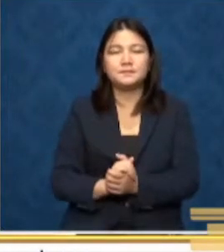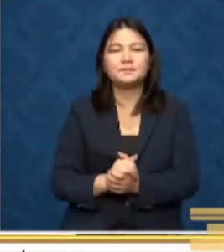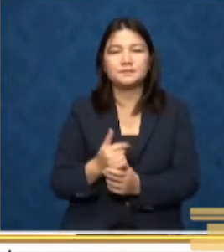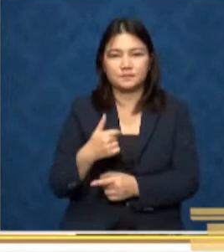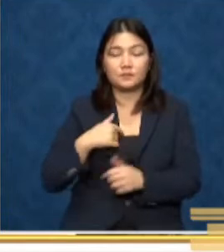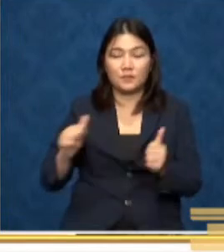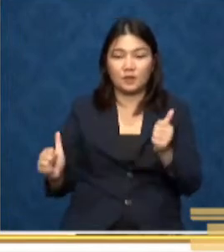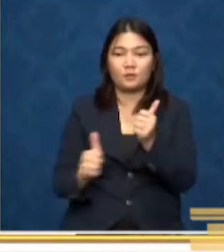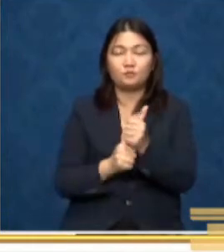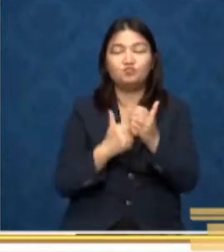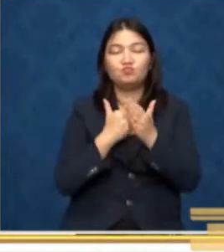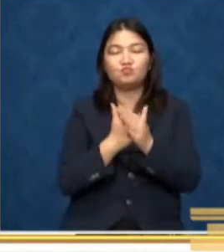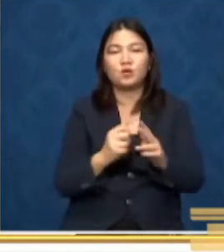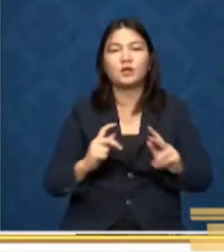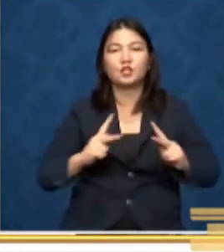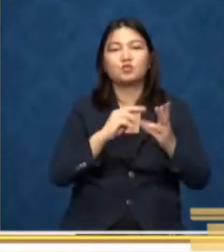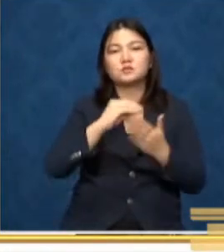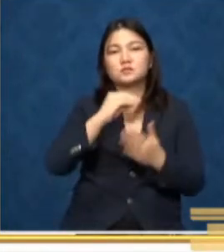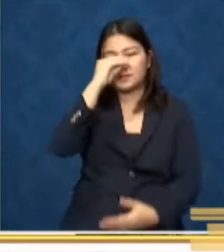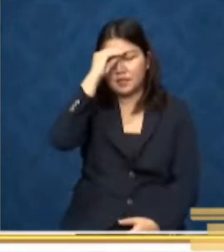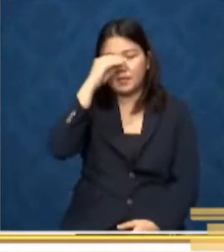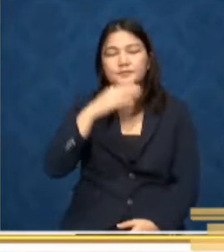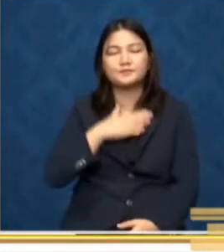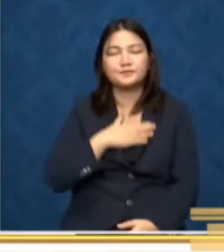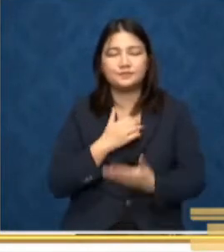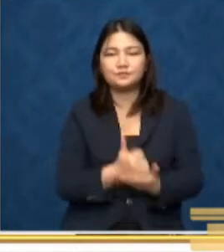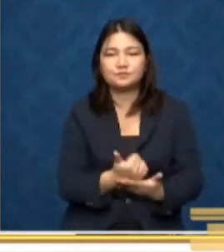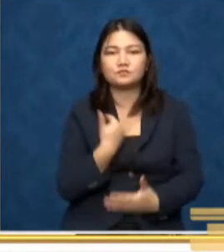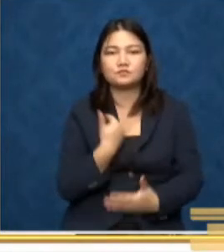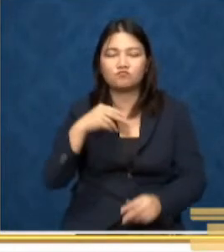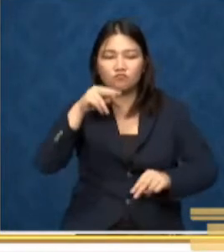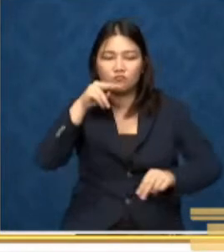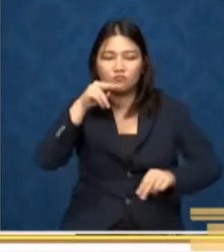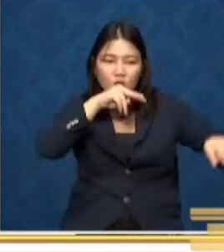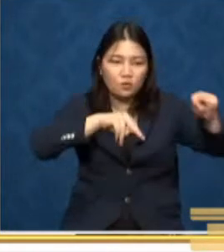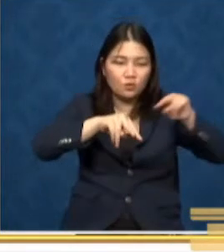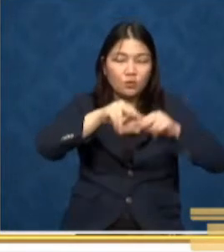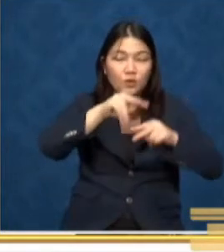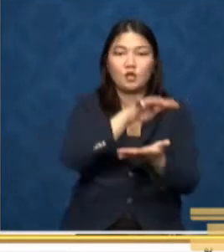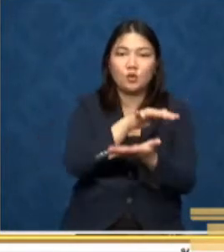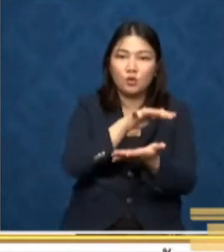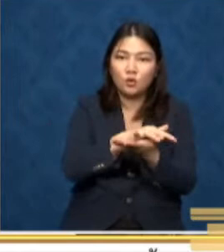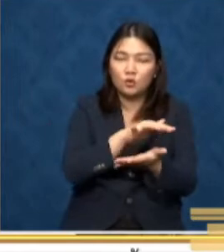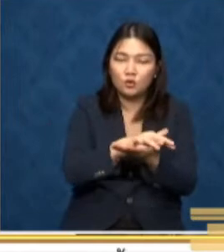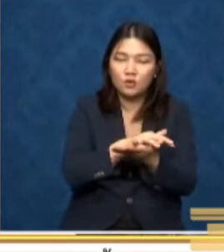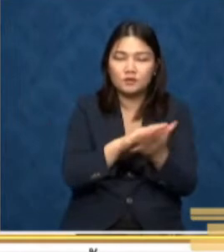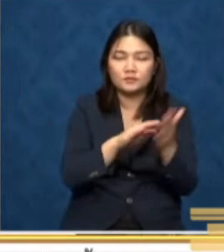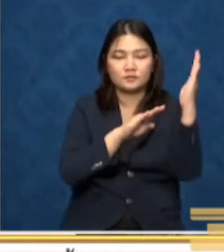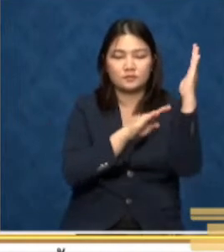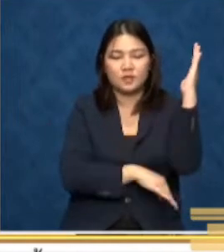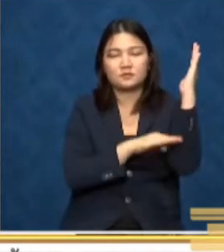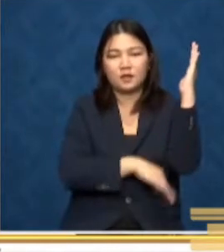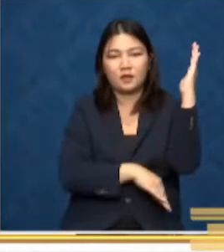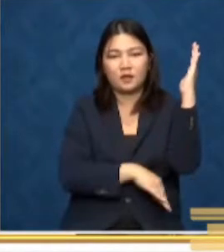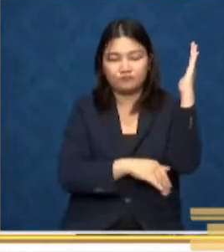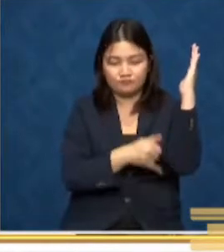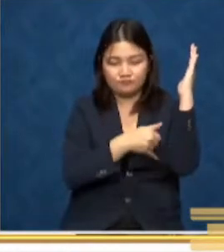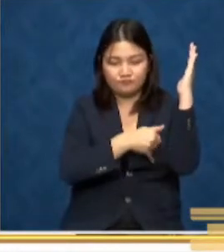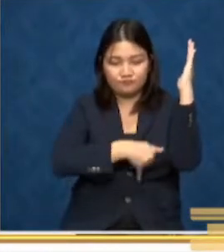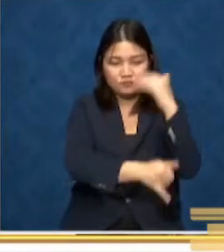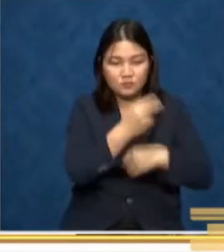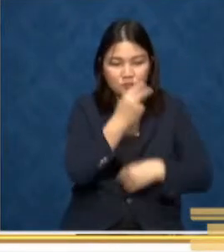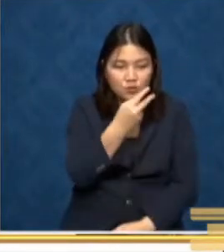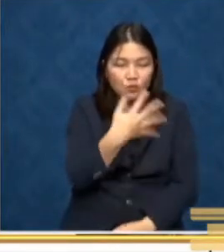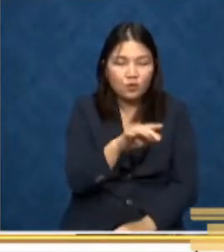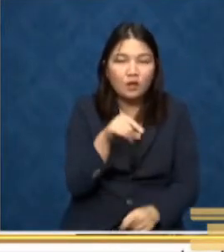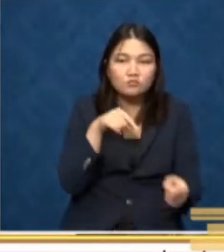การก็ได้ไปช่วยดูแลสถานศึกษาปอเนาะซึ่งเป็นที่อบรม